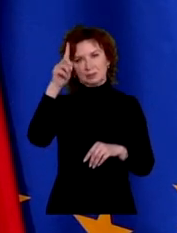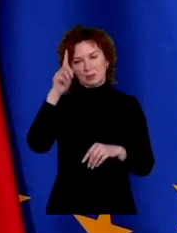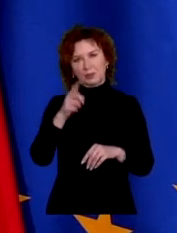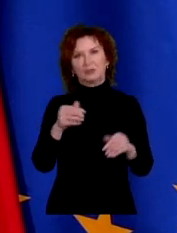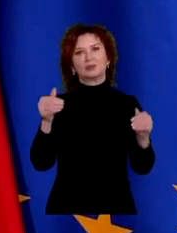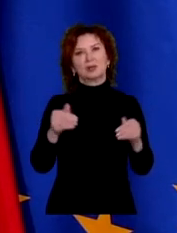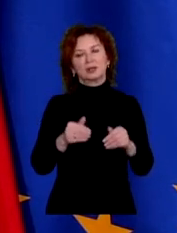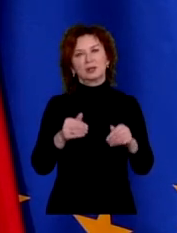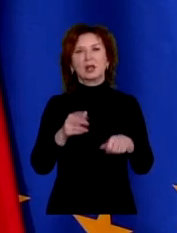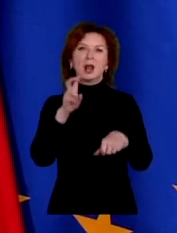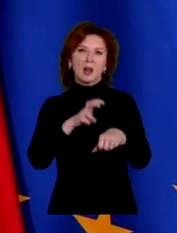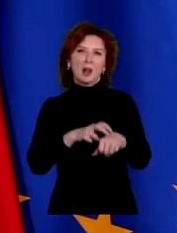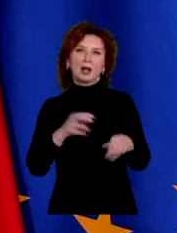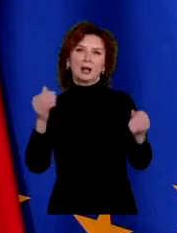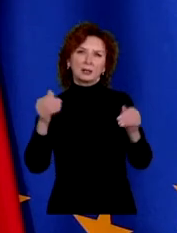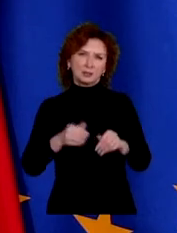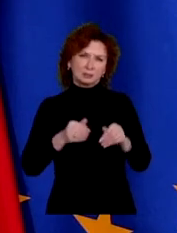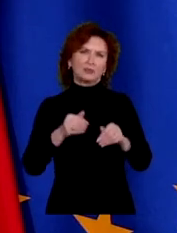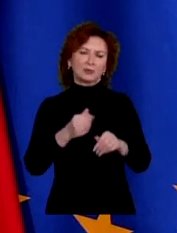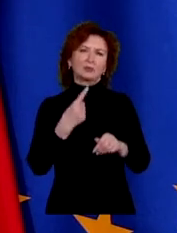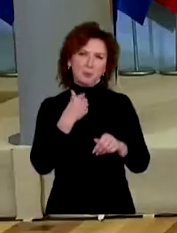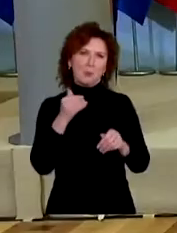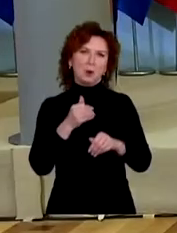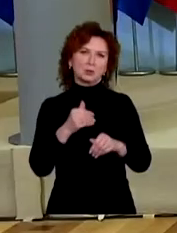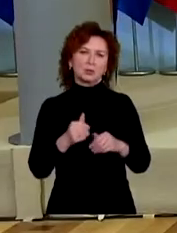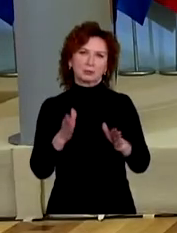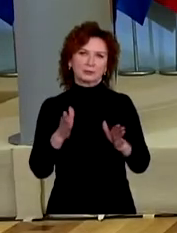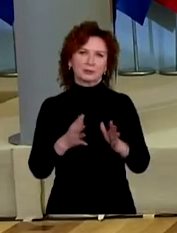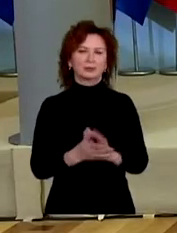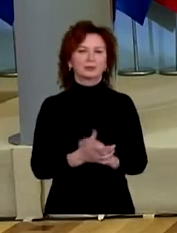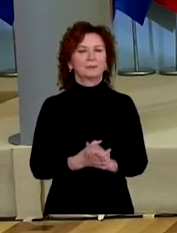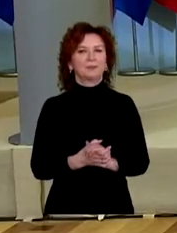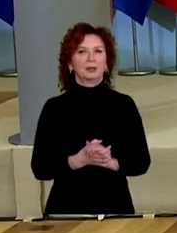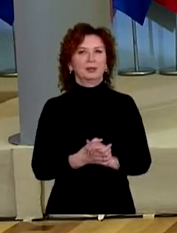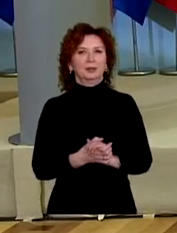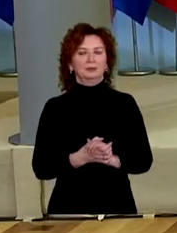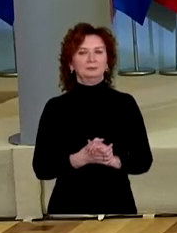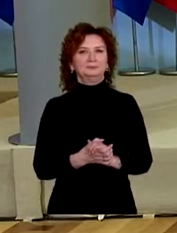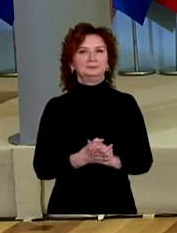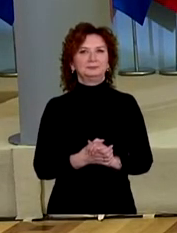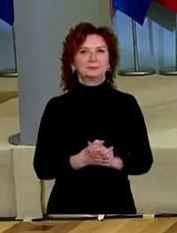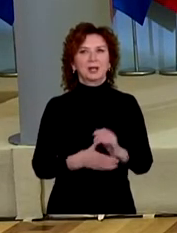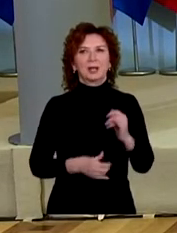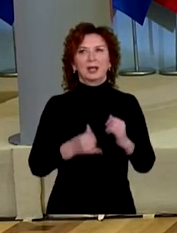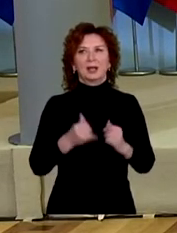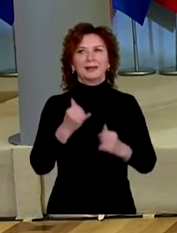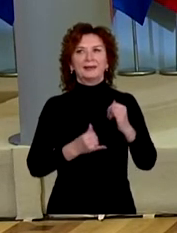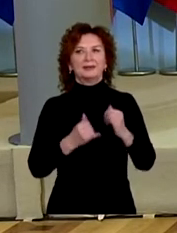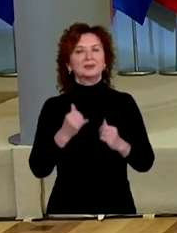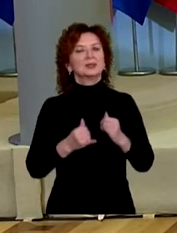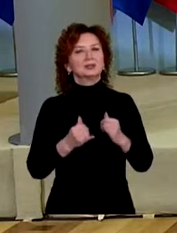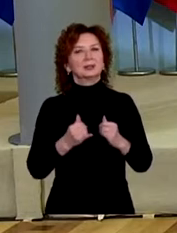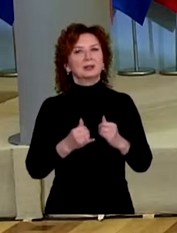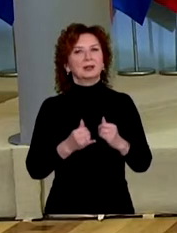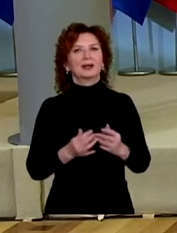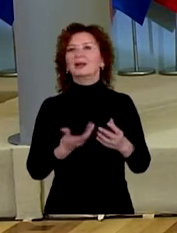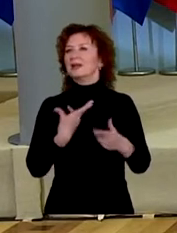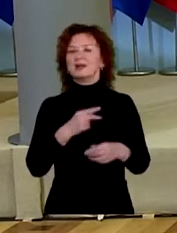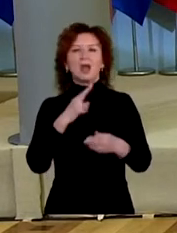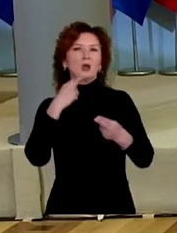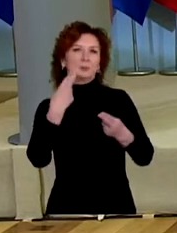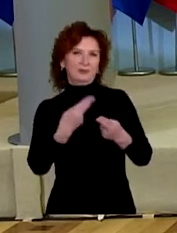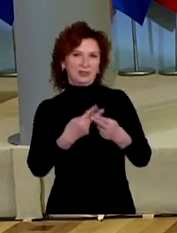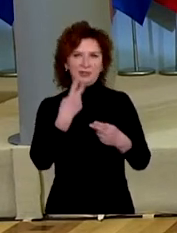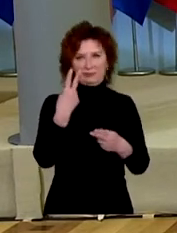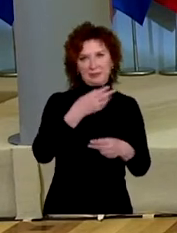stosowne gremiów medycznych oraz analitycznych. Panie ministrze, jeśli pan pozwoli, bo nie odpowiedziałem na drugie pytanie pana redaktora z PAP-u, więc uzupełnię